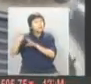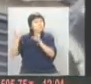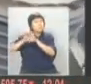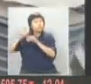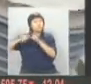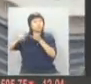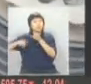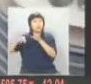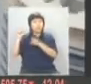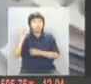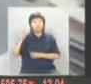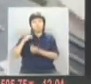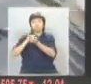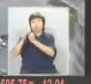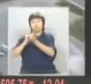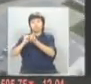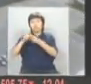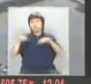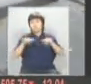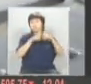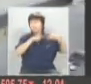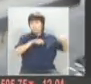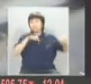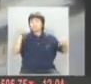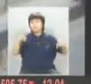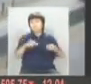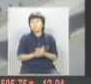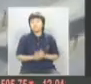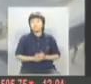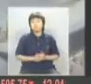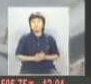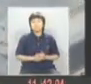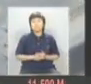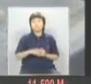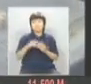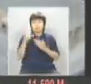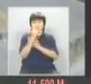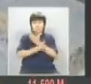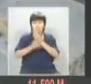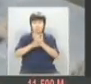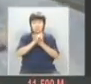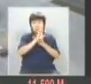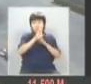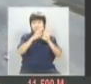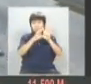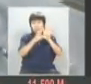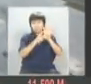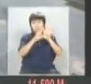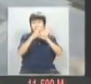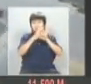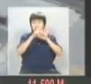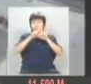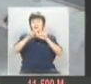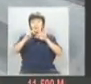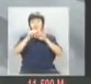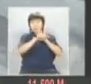ปีสตามเดิมค่ะบาเร็กลางปีถือเป็น 1 ใน 2นามที่รองรับการแ่งค F1 นอกเหือจากอบุดอบีกลาง